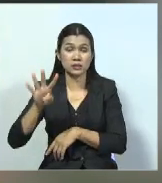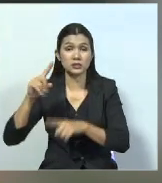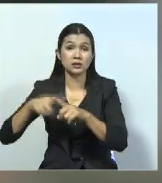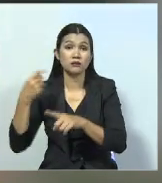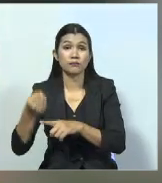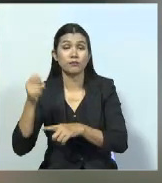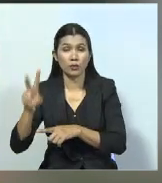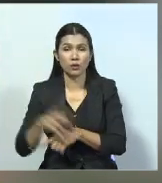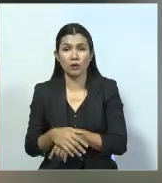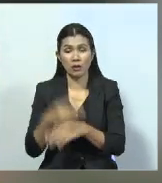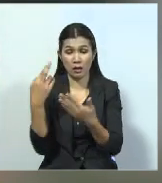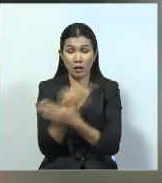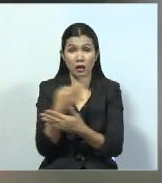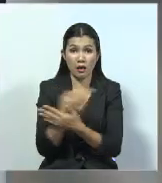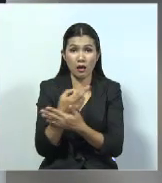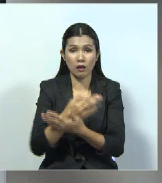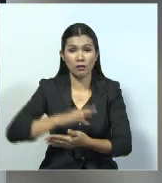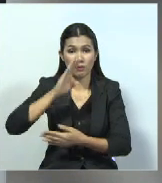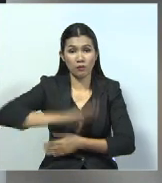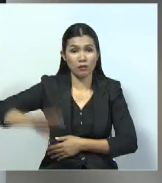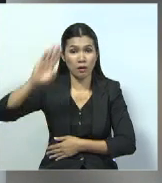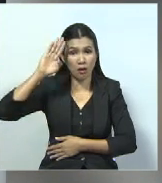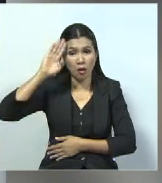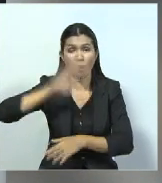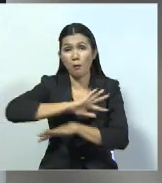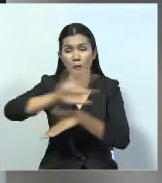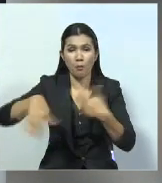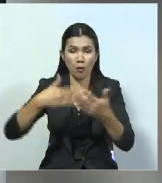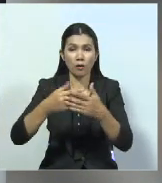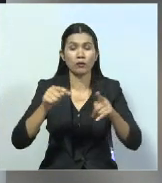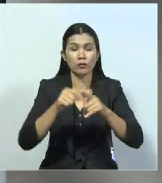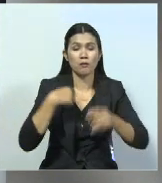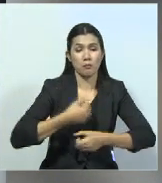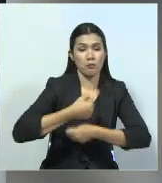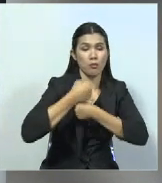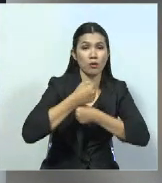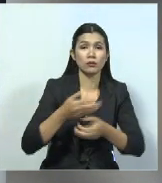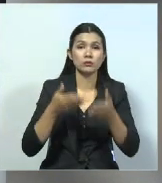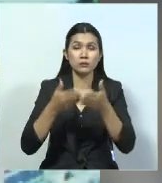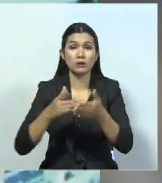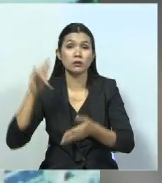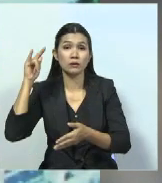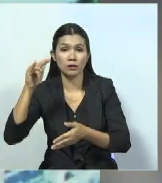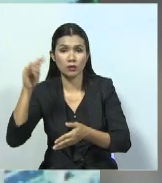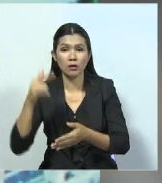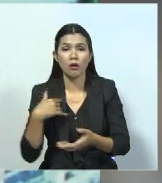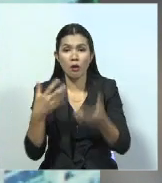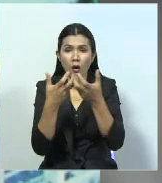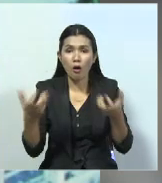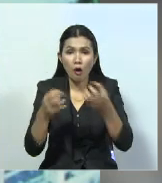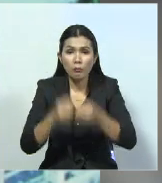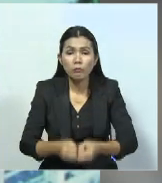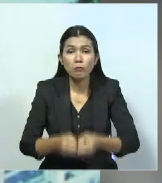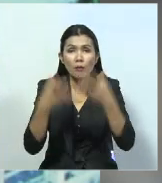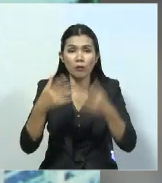าคมจังหวัดราชบุรีร่วมกับทหาร3เหล่าทัพนั่นก็คือทัพบกทัพเรือทัพอากาศหน่วยเก็บกู้วัตถุระเ